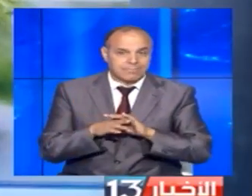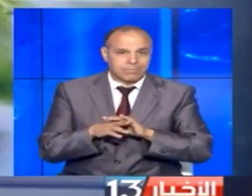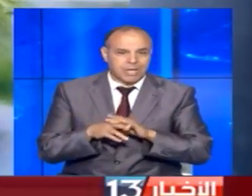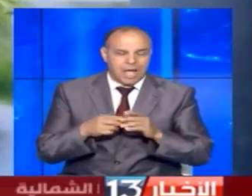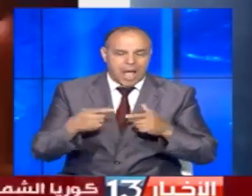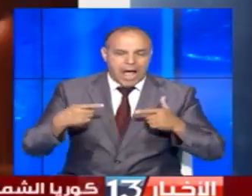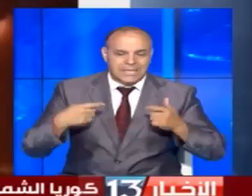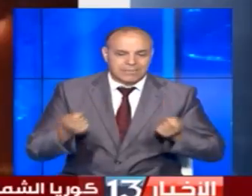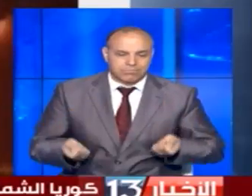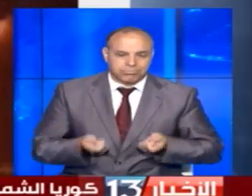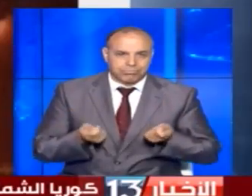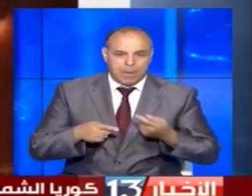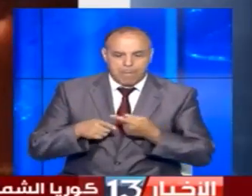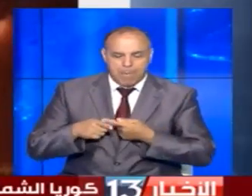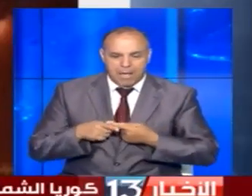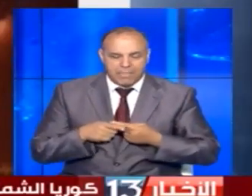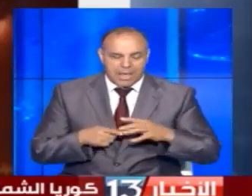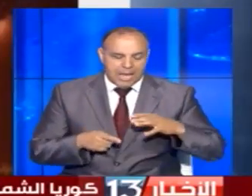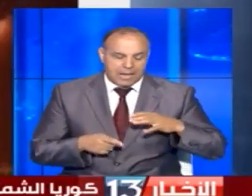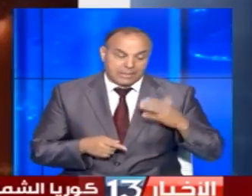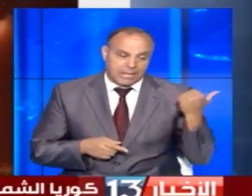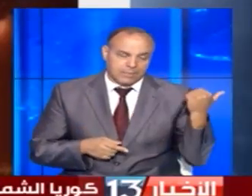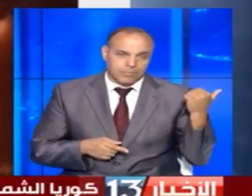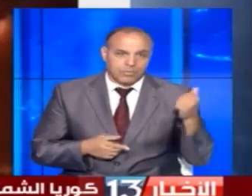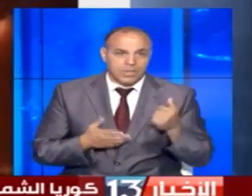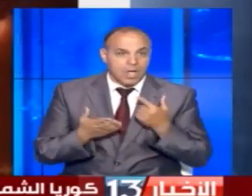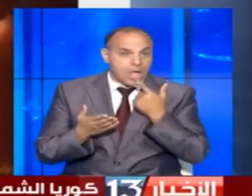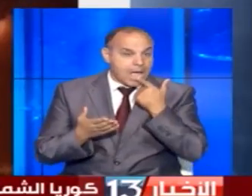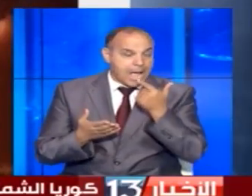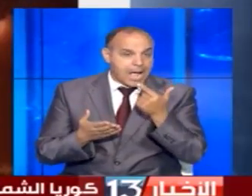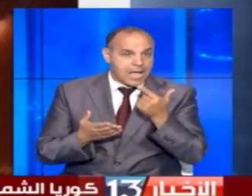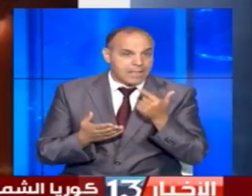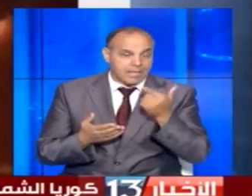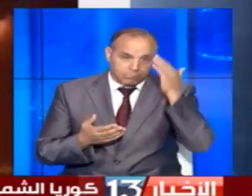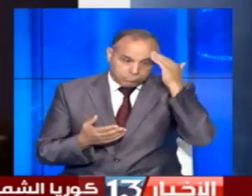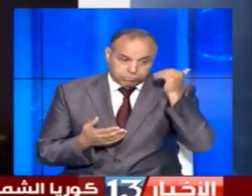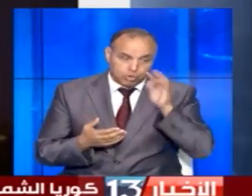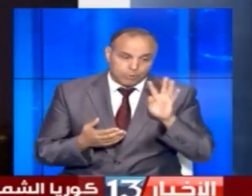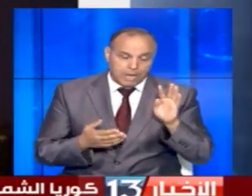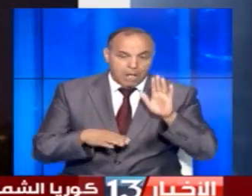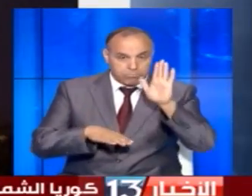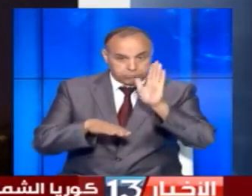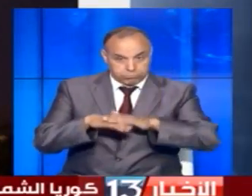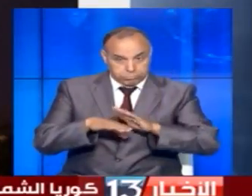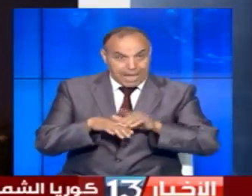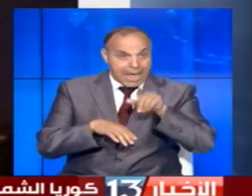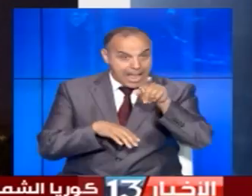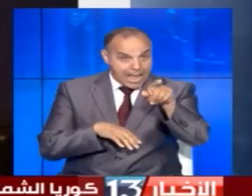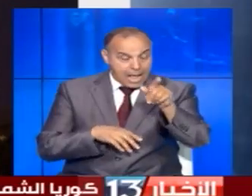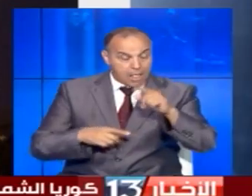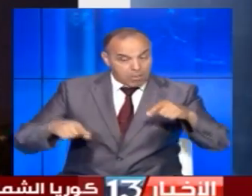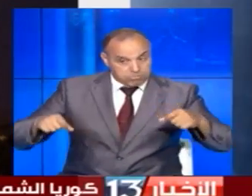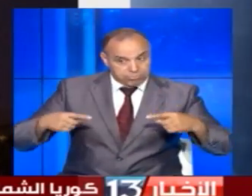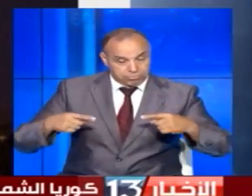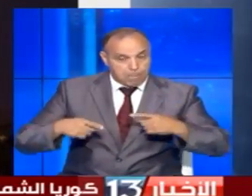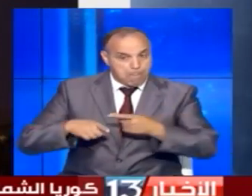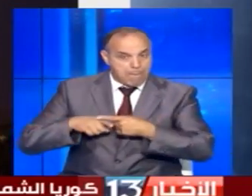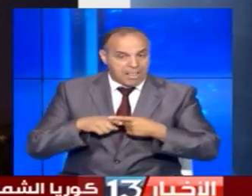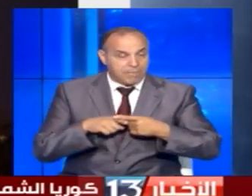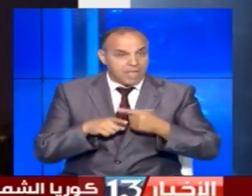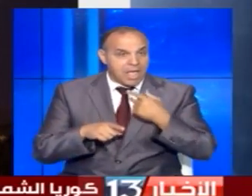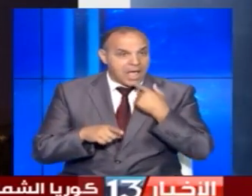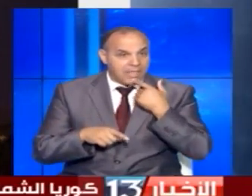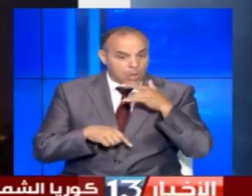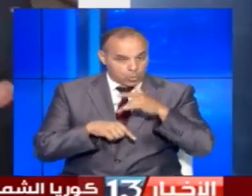المناورات العسكرية المشتركة يوم الاثنين الماضي. وكانت بيونغ يانغ قد حذرت من أن هذه المناورات المشتركة